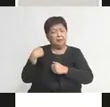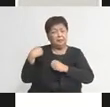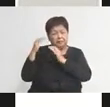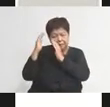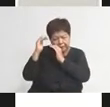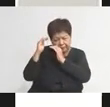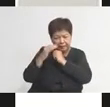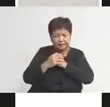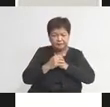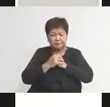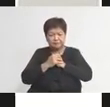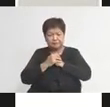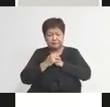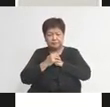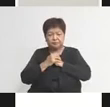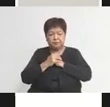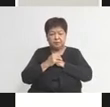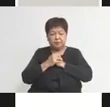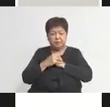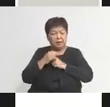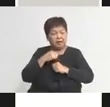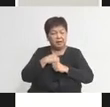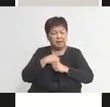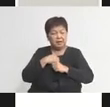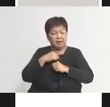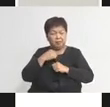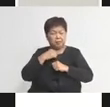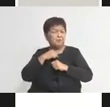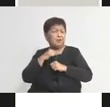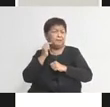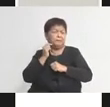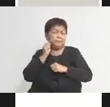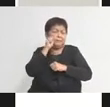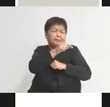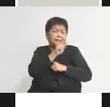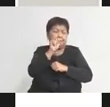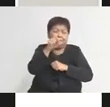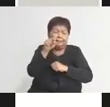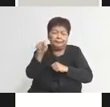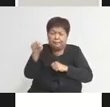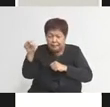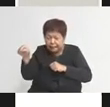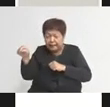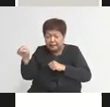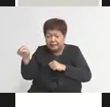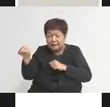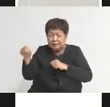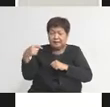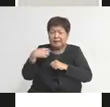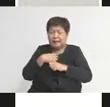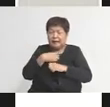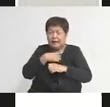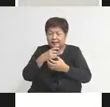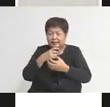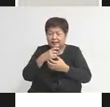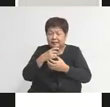So by getting the protected person status would help us to be able to move around more freely. But